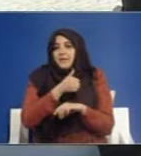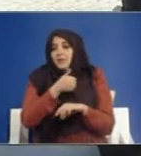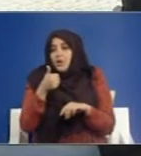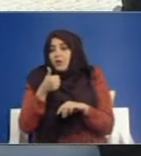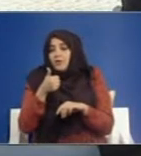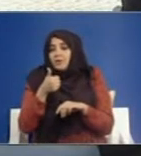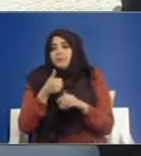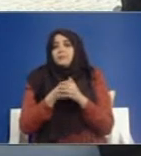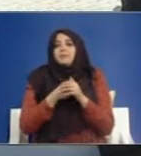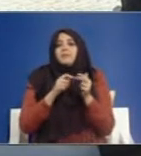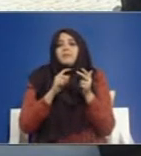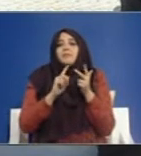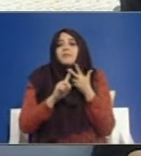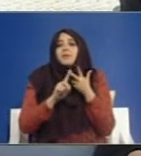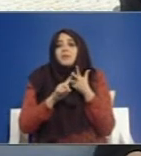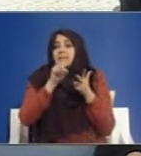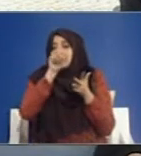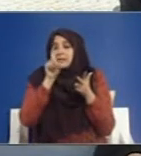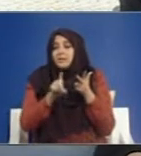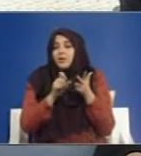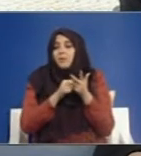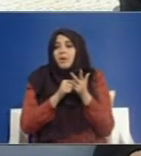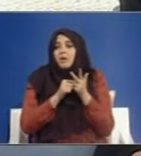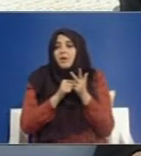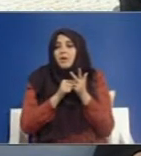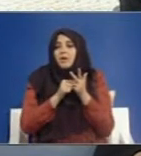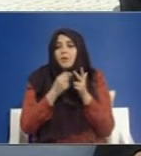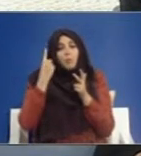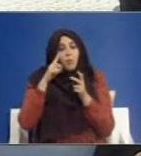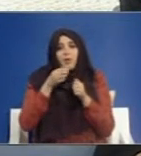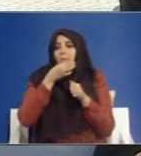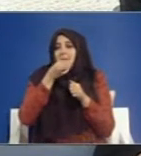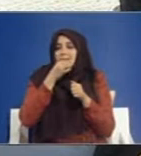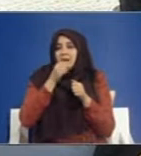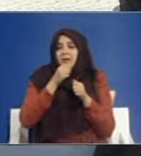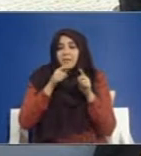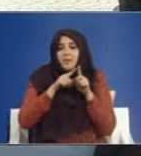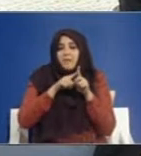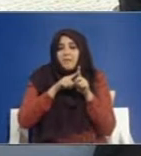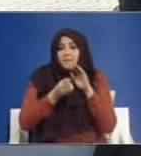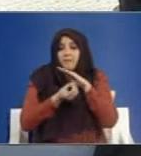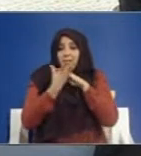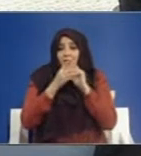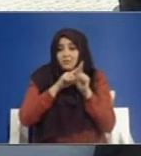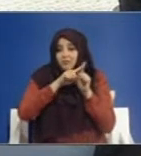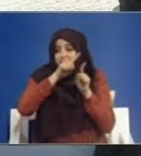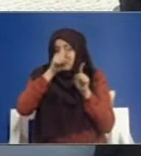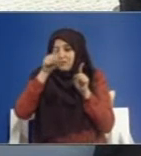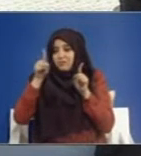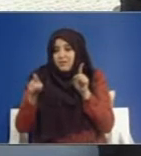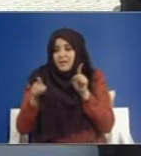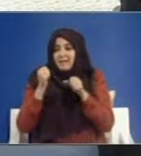طيب. وفي الذكر خويا يعني وقتي كامل كي نوض من الصباح من الفجر حتى نكون نخدم في